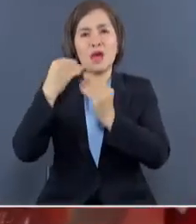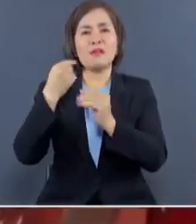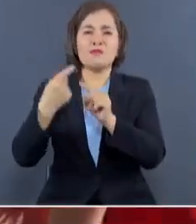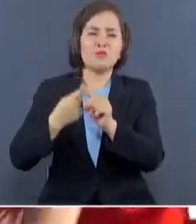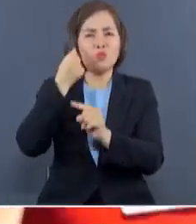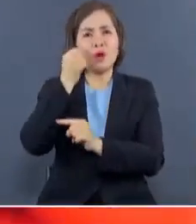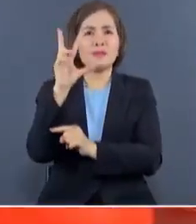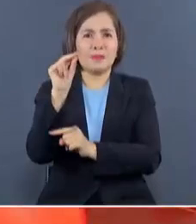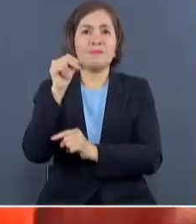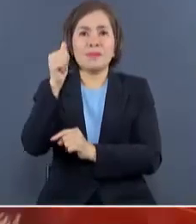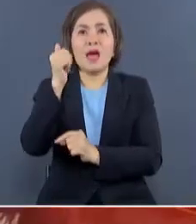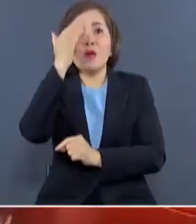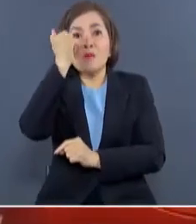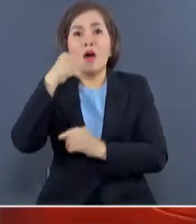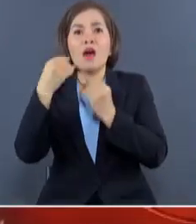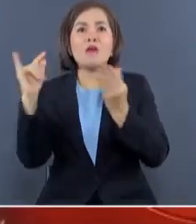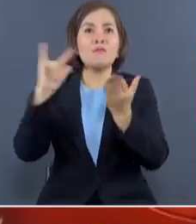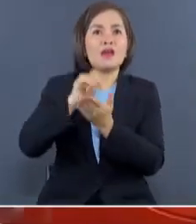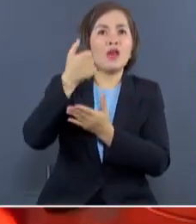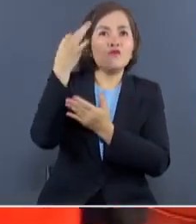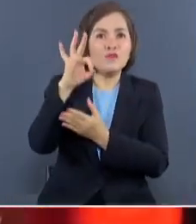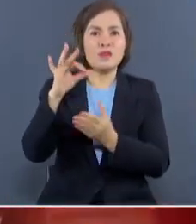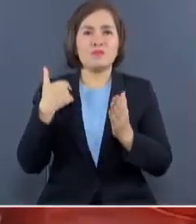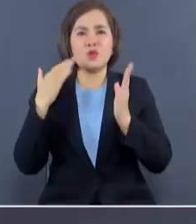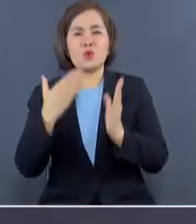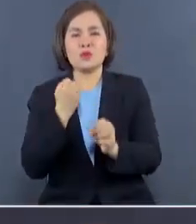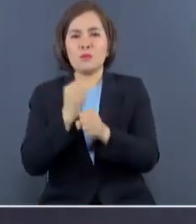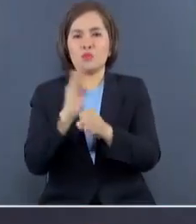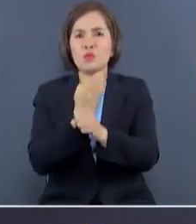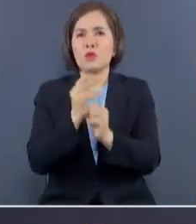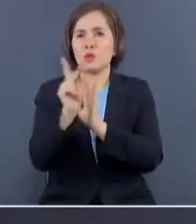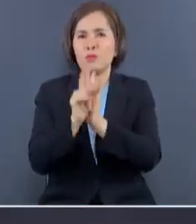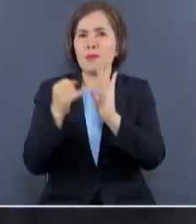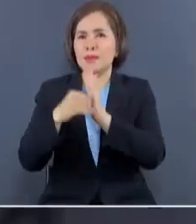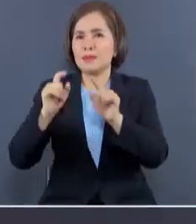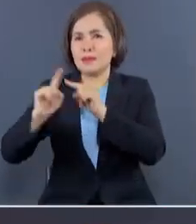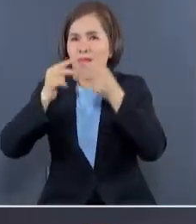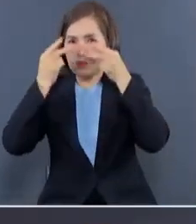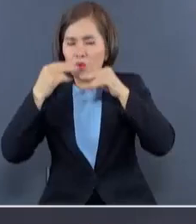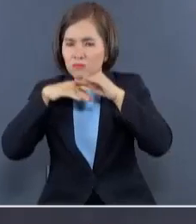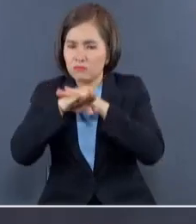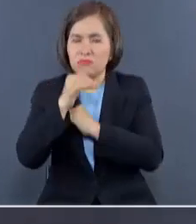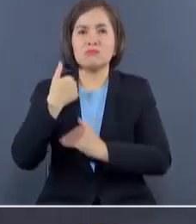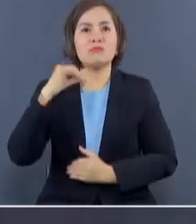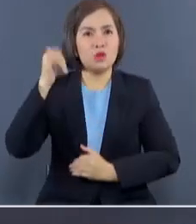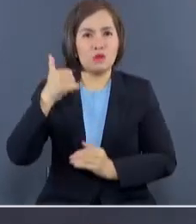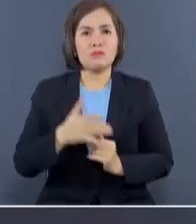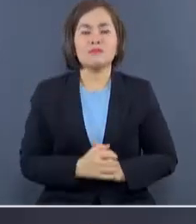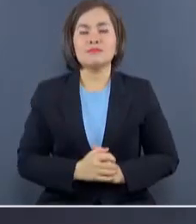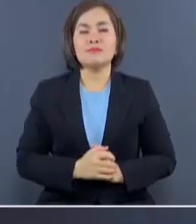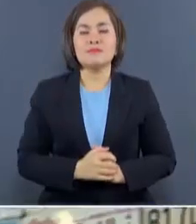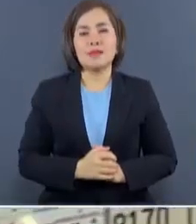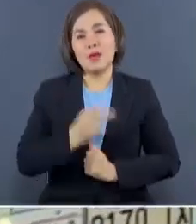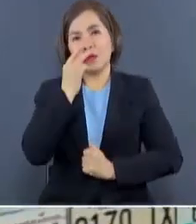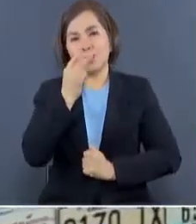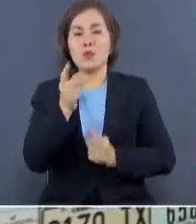ซ่าไปแบบเนี้ยด้วยความเคารพทุนจีนสีเทาอ่ะจะเข้ามาหรือเปล่ามันจะกลายเป็นช่องทางของมิจฉาชีพหรืออาชญากรข้ามชาติหรือไม่นะครับอ่ะลองไป